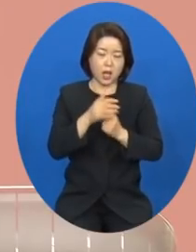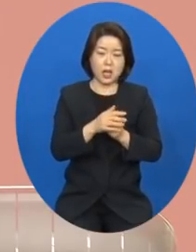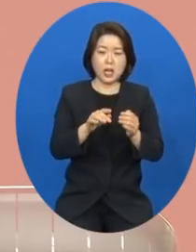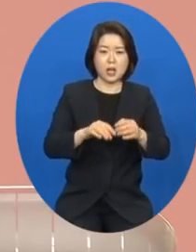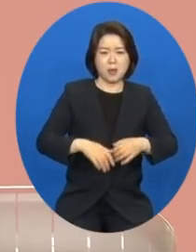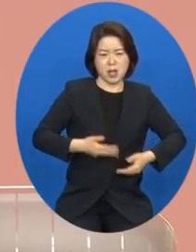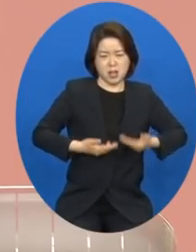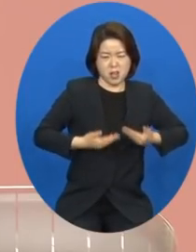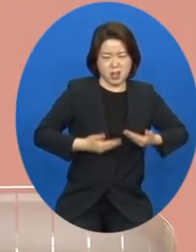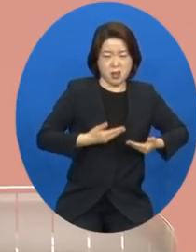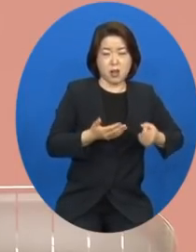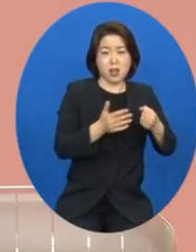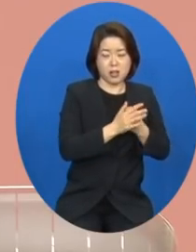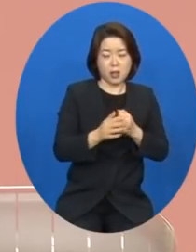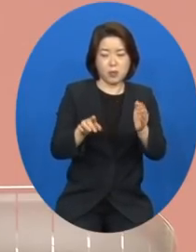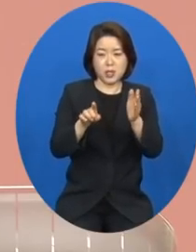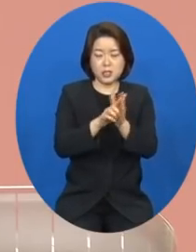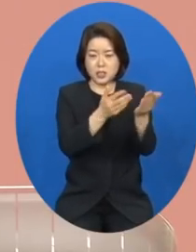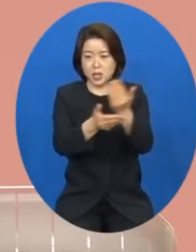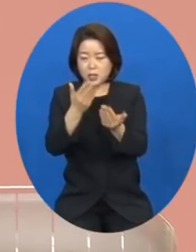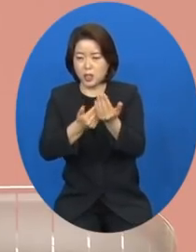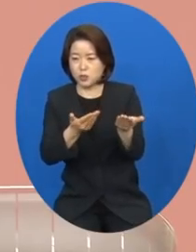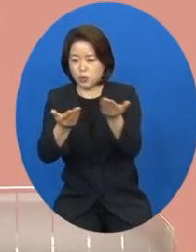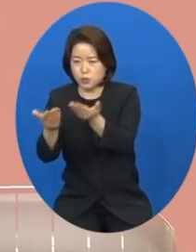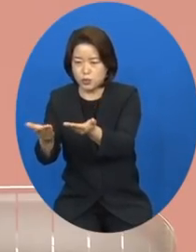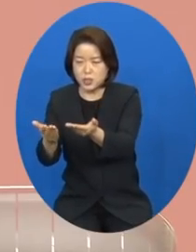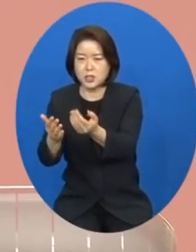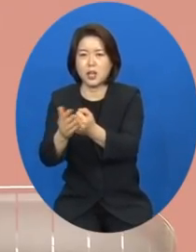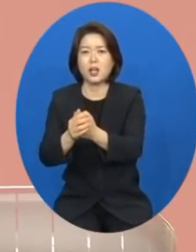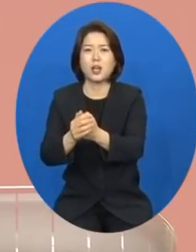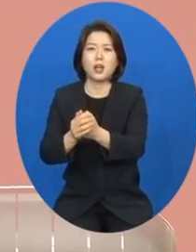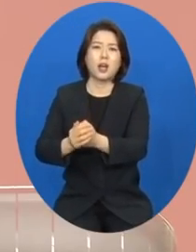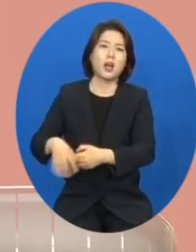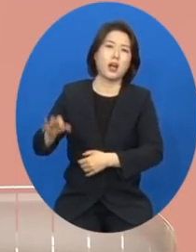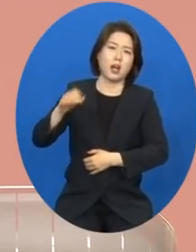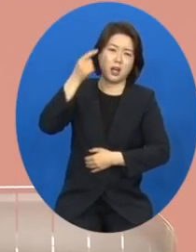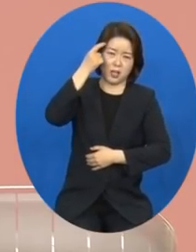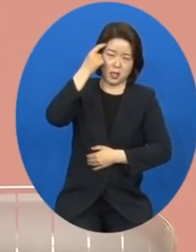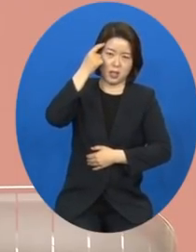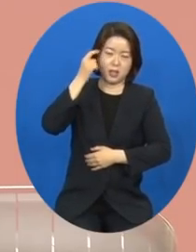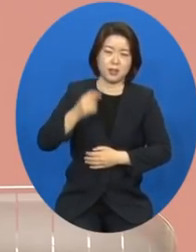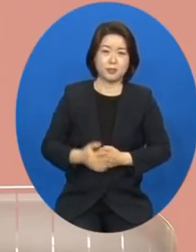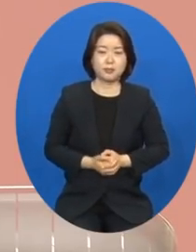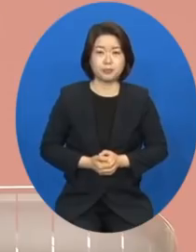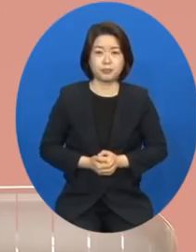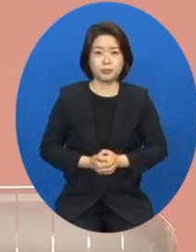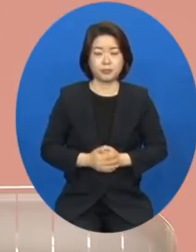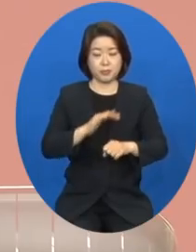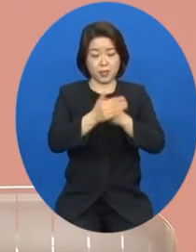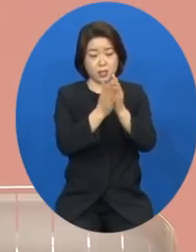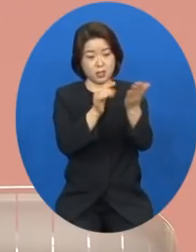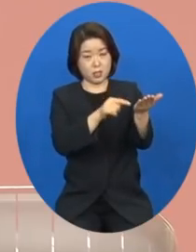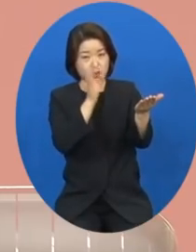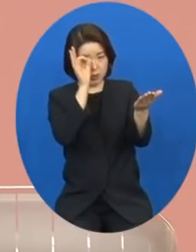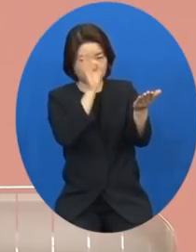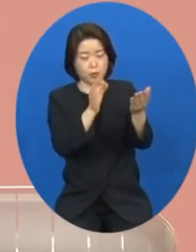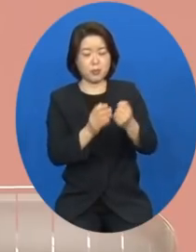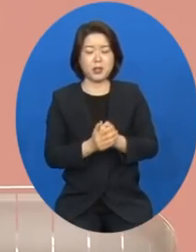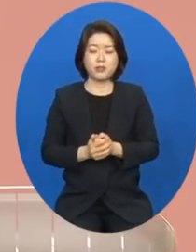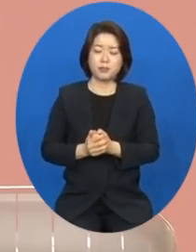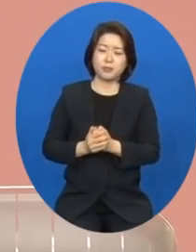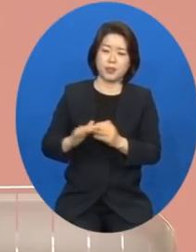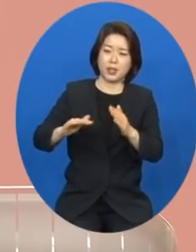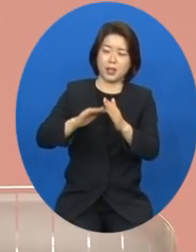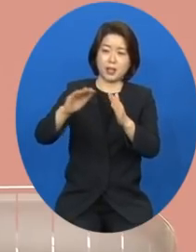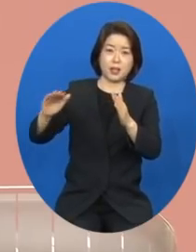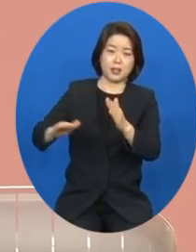일에 힘쓰지 못한 것은 아닐까 그런 추측을 해보게 됩니다 이런 말씀들을 보면요 오늘 우리 가정에 다 4째주 이를